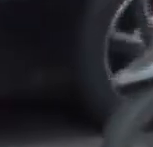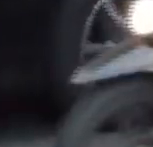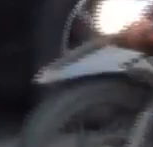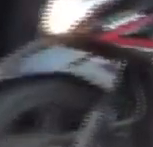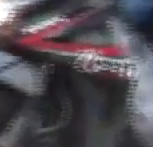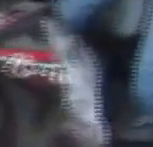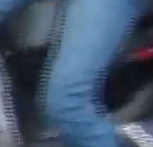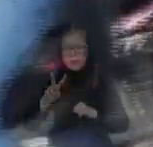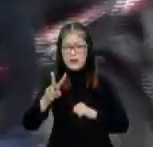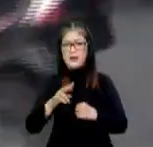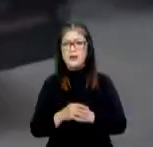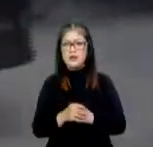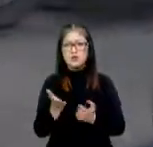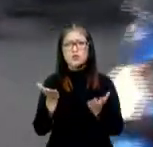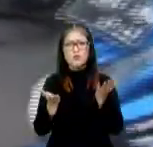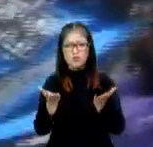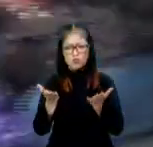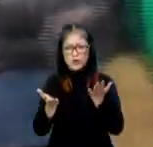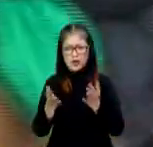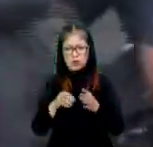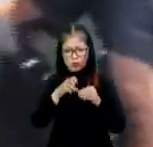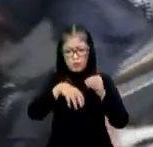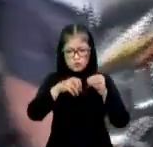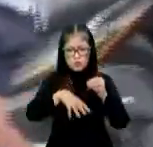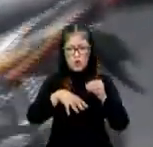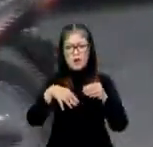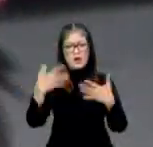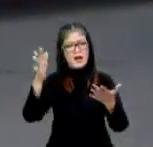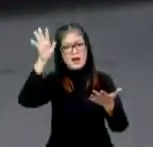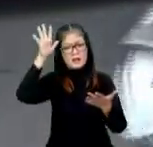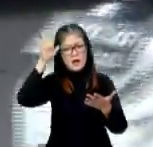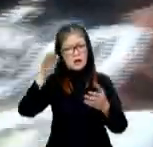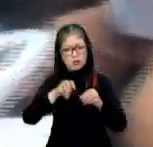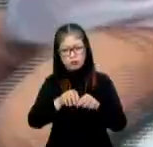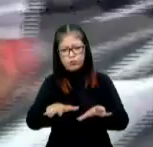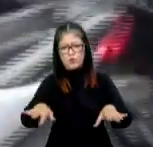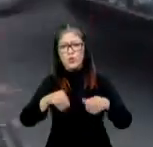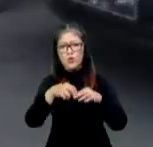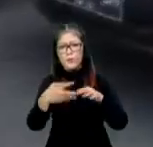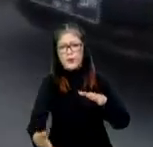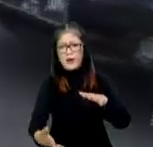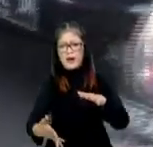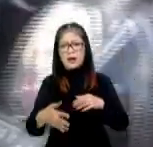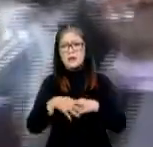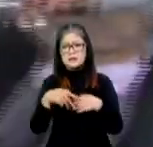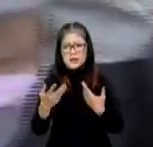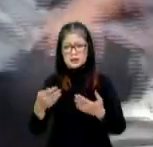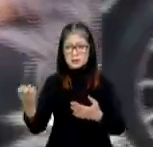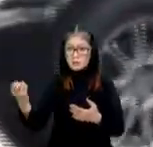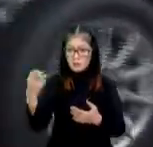tumpahannya bocor, mungkin bocor apa nutup yang kurang kencang apa gitu. Tapi udah dibilangin sama orang tokonya tadi, ini bahaya, cuma katanya